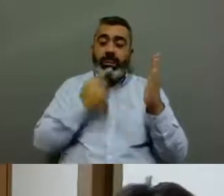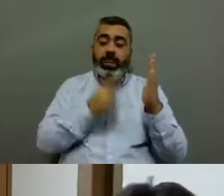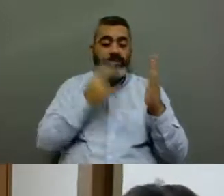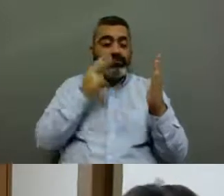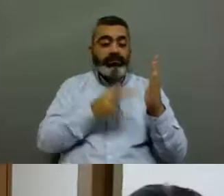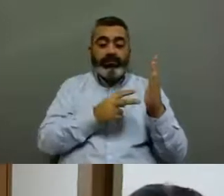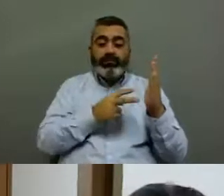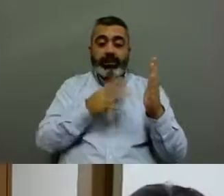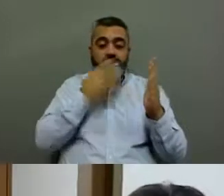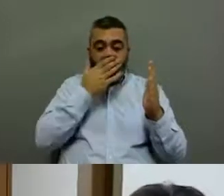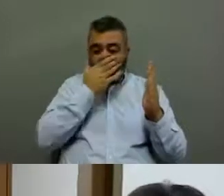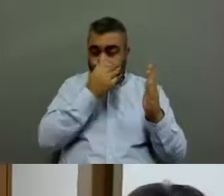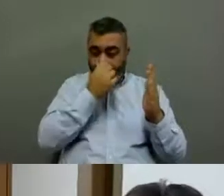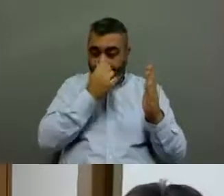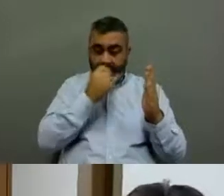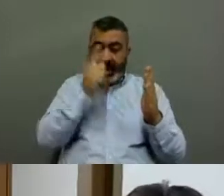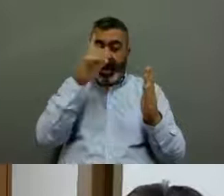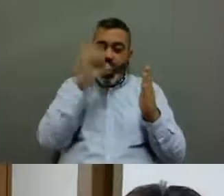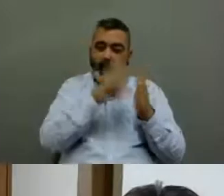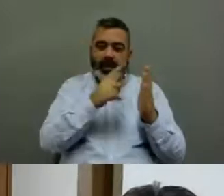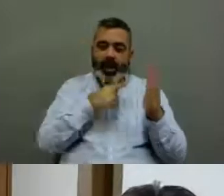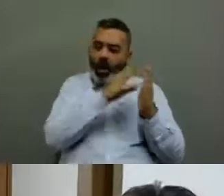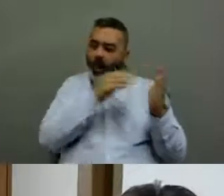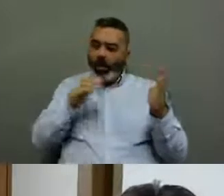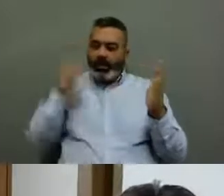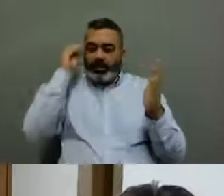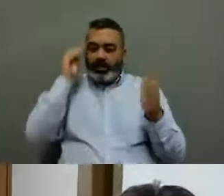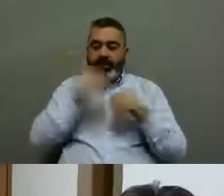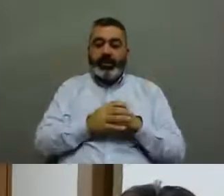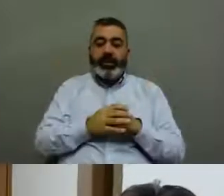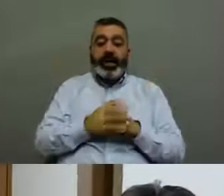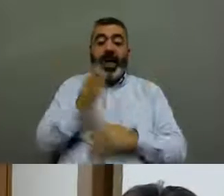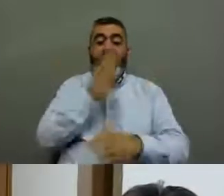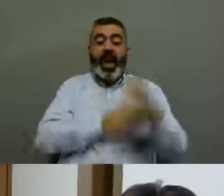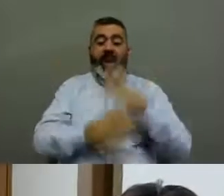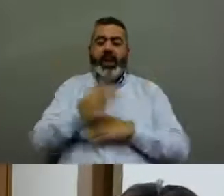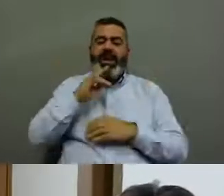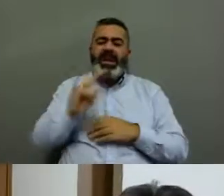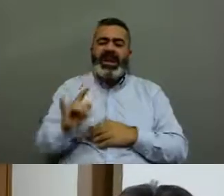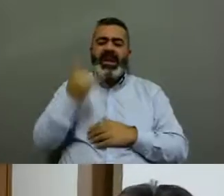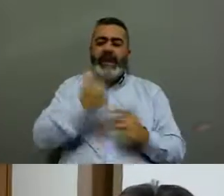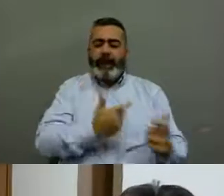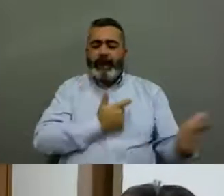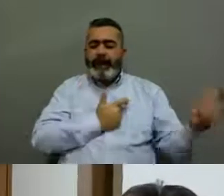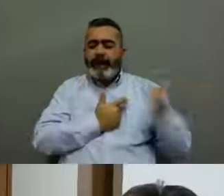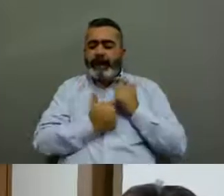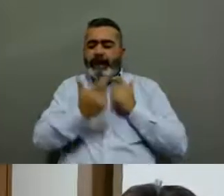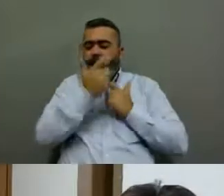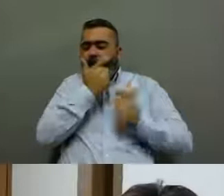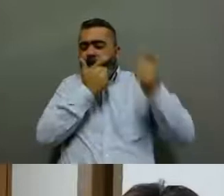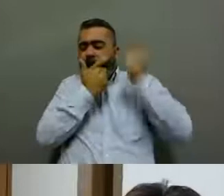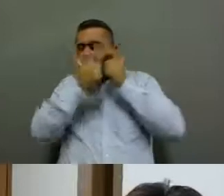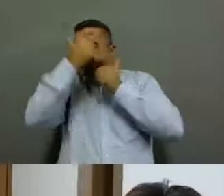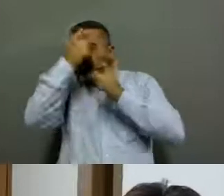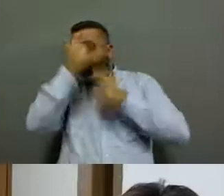ένα μέρος, μάλιστα το είχα κρατήσει κιόλας, λέει «Οι ανάπηροι βιώνουν ήδη πολλαπλούς αποκλεισμούς και δυσκολίες λόγω του